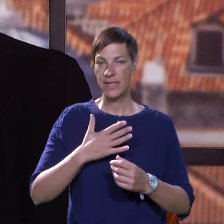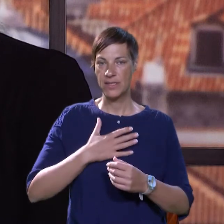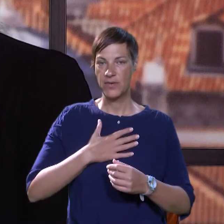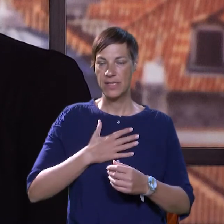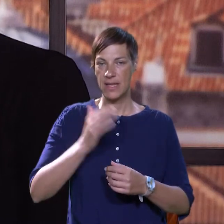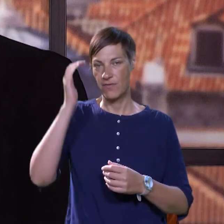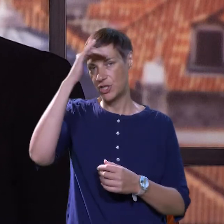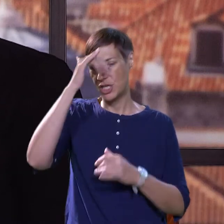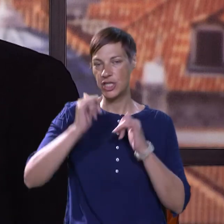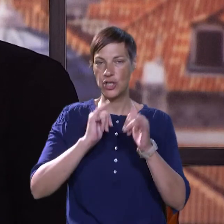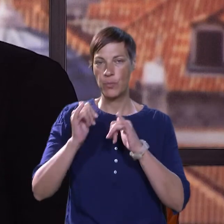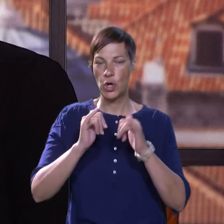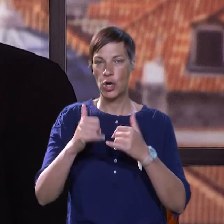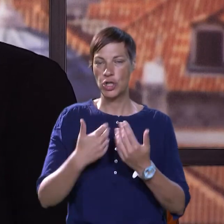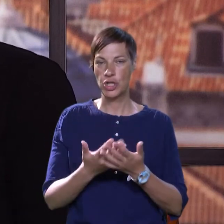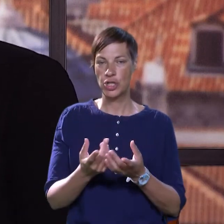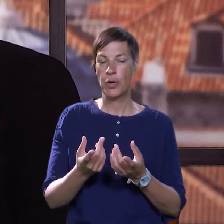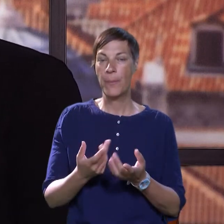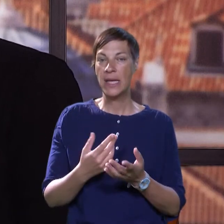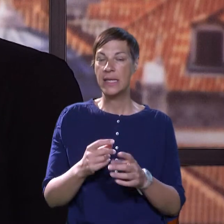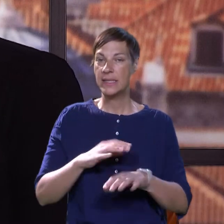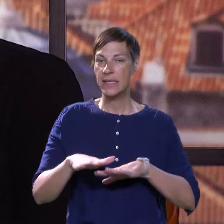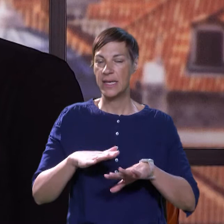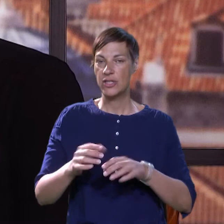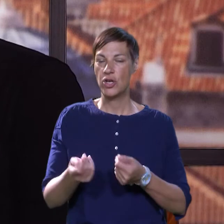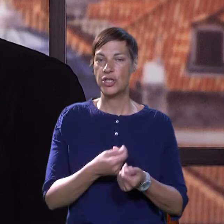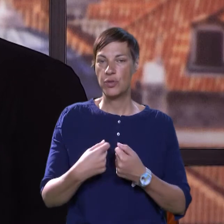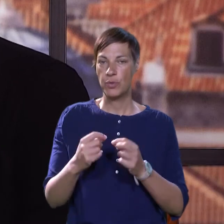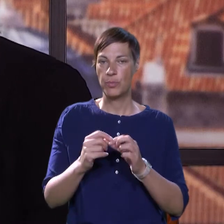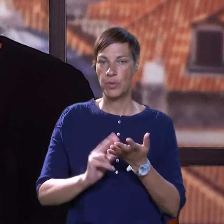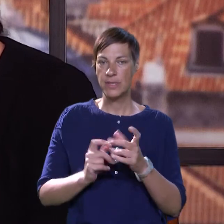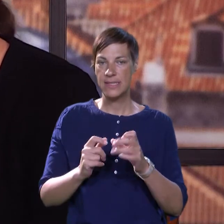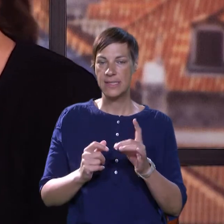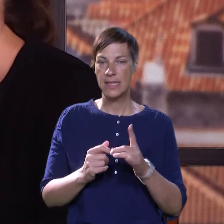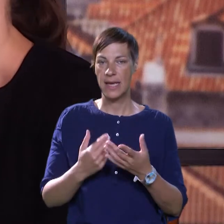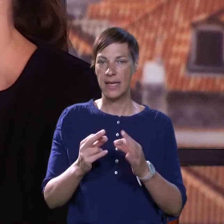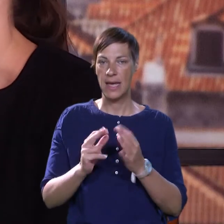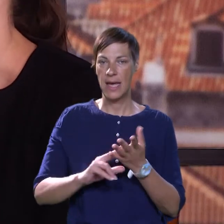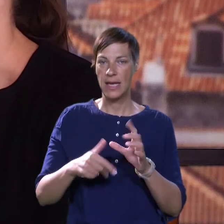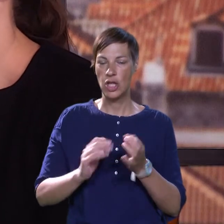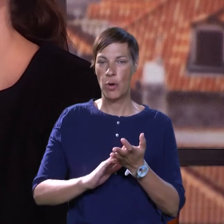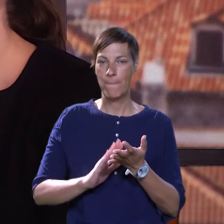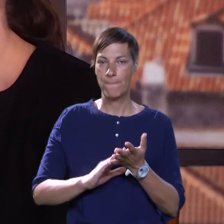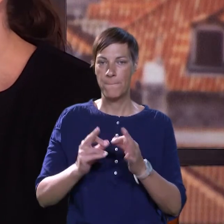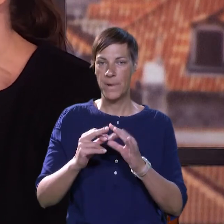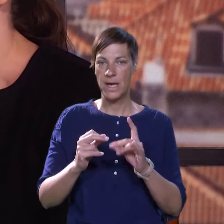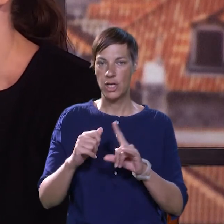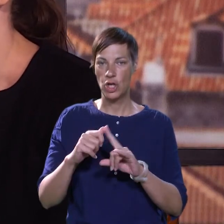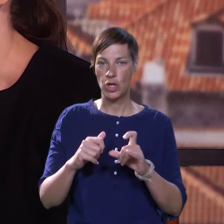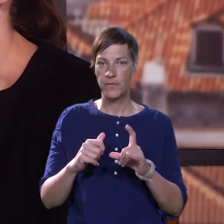s našom večerašnjom gošćom, izvršnom direktoricom udruzi Bonsai, Anjom